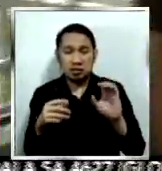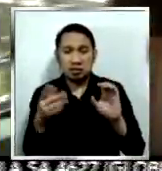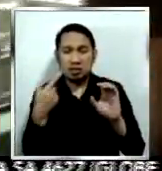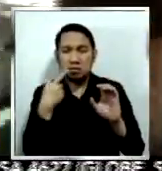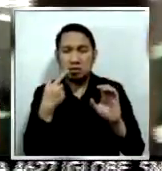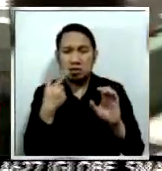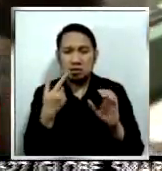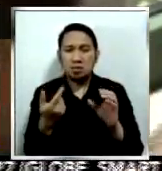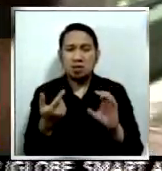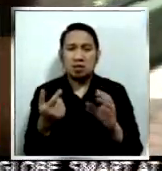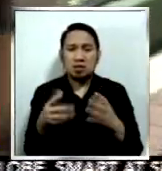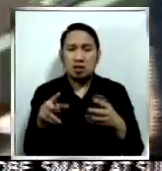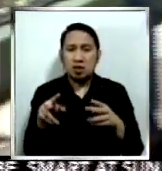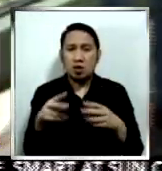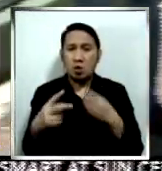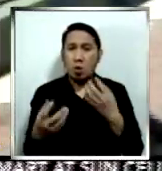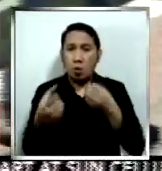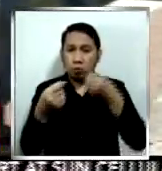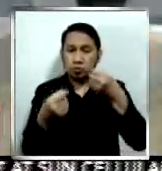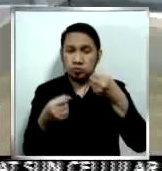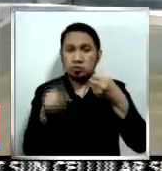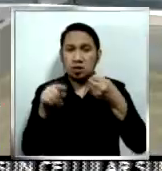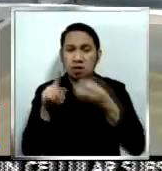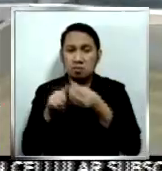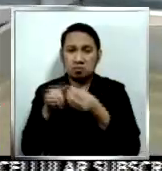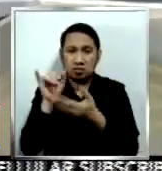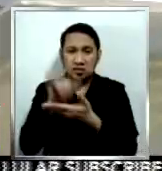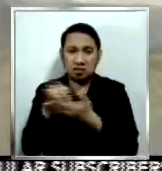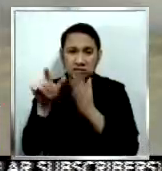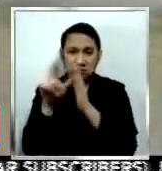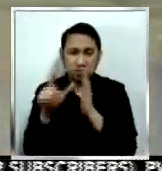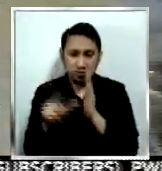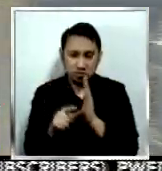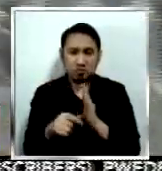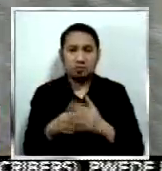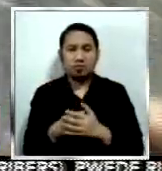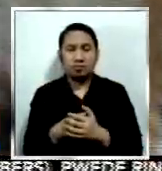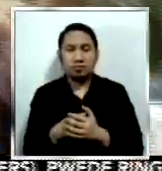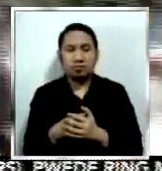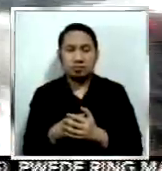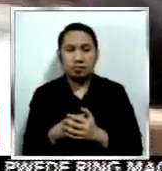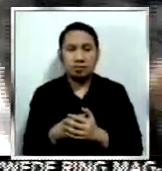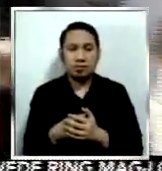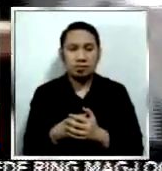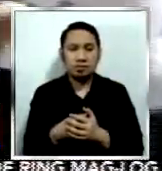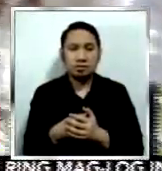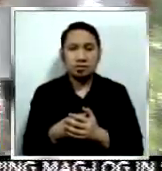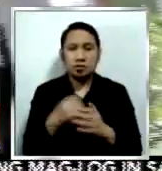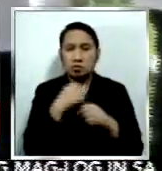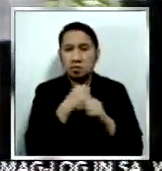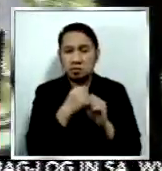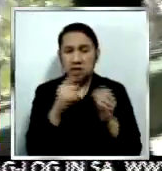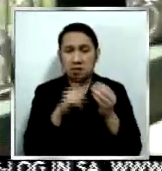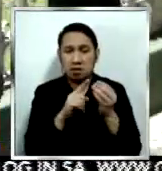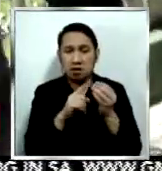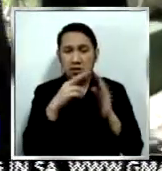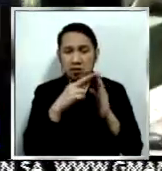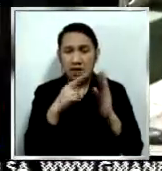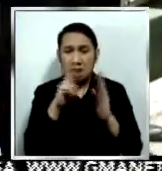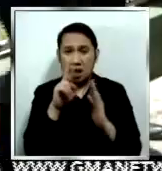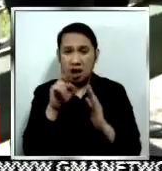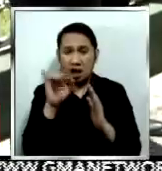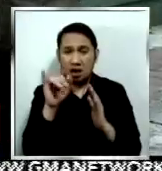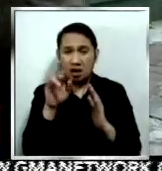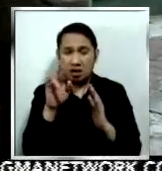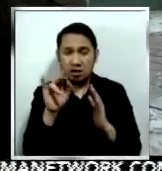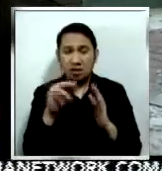TRO para pigilan ang Anti-Terror Council sa pag-convene at pag-draft ng Implementing Rules and Regulations o IRR ng batas. Gaya